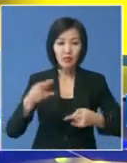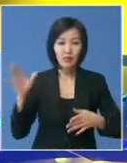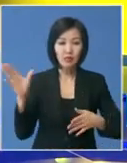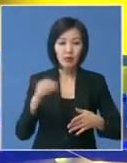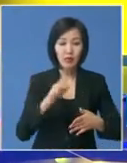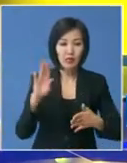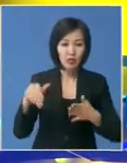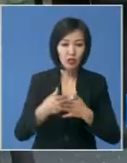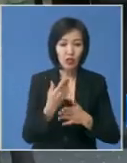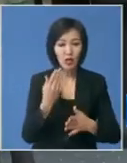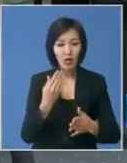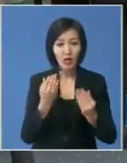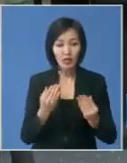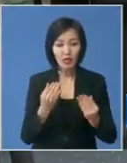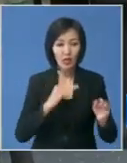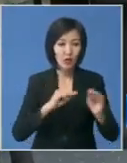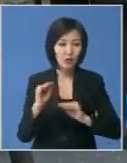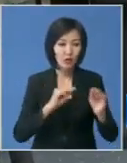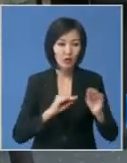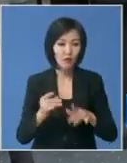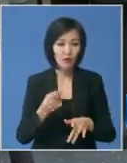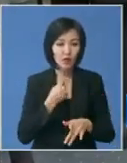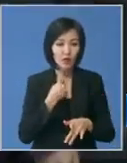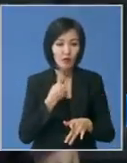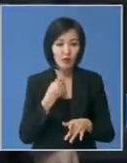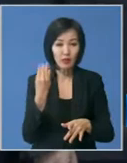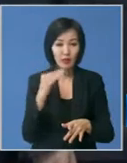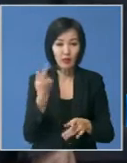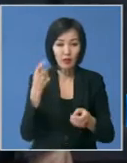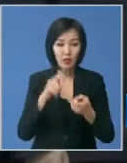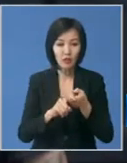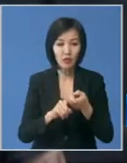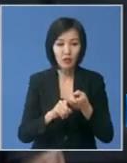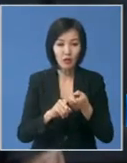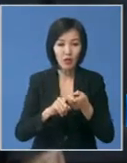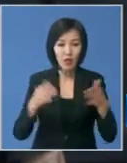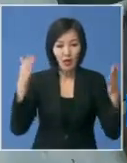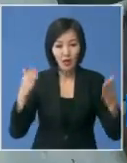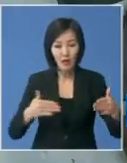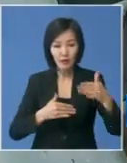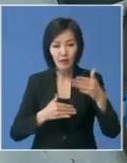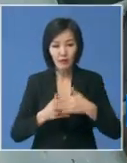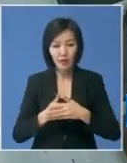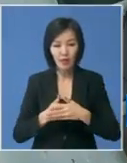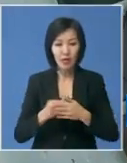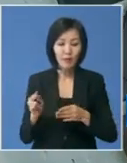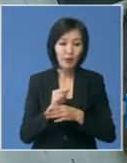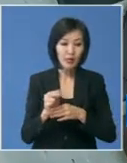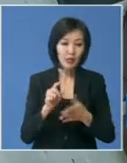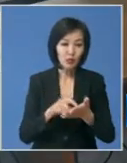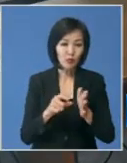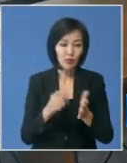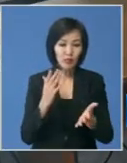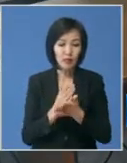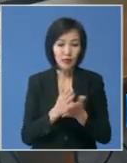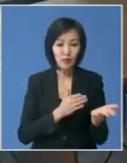сай жасалған. Мәселен, дыбыстың сапалы жазылуына мүмкіндік беретін қаптама, жаңа декорация орнатылған. Монтаж бөлмесі де қарастырылып отыр.